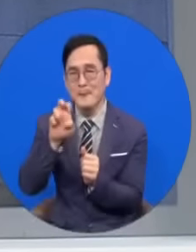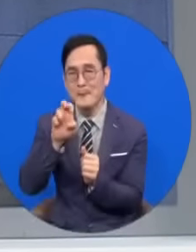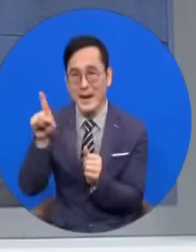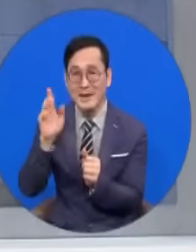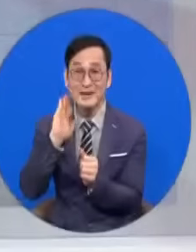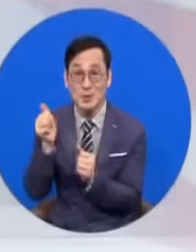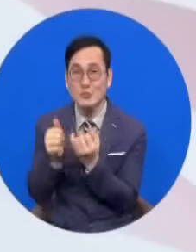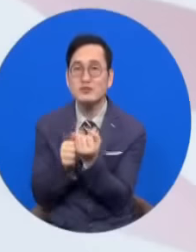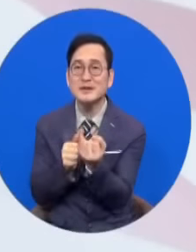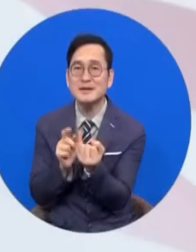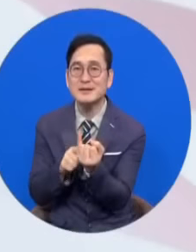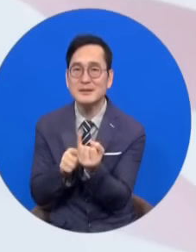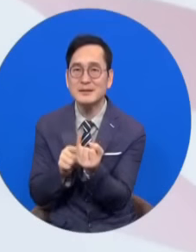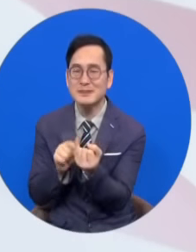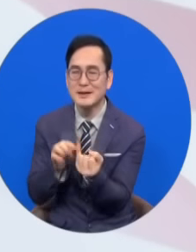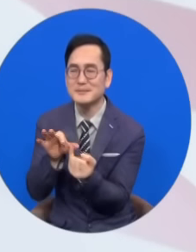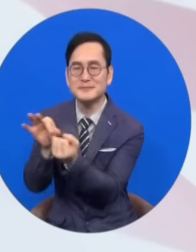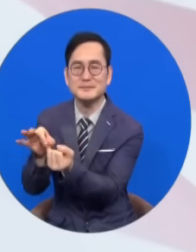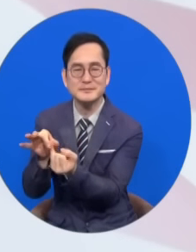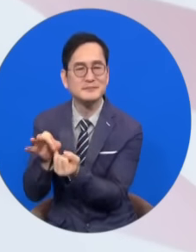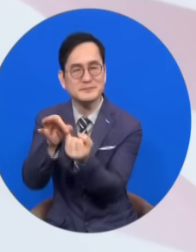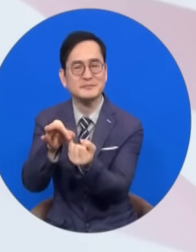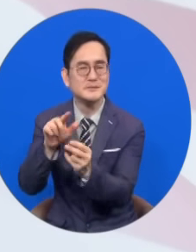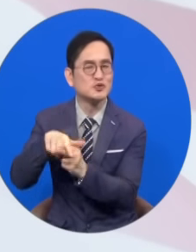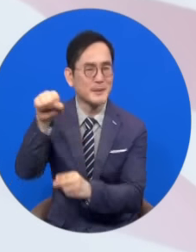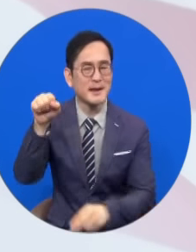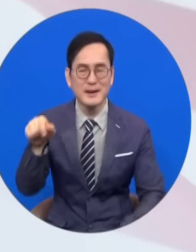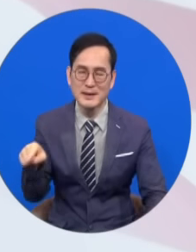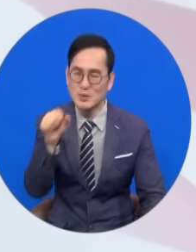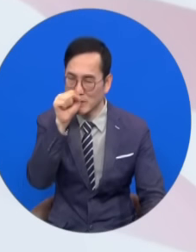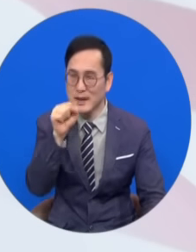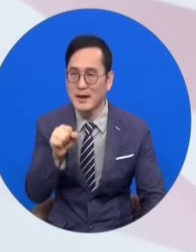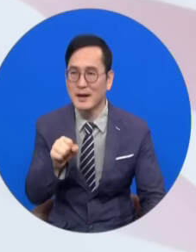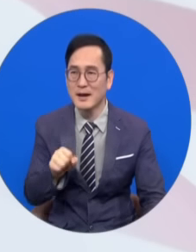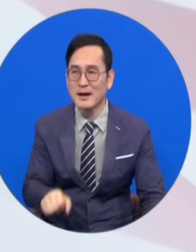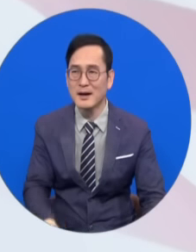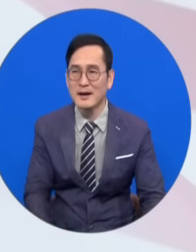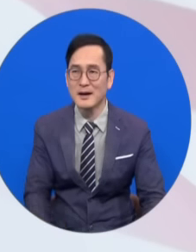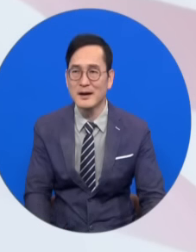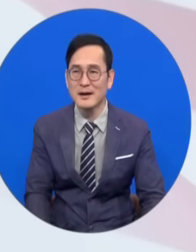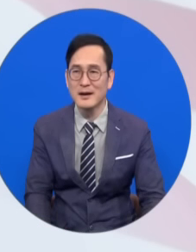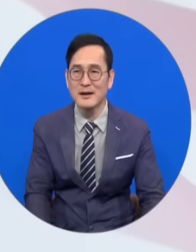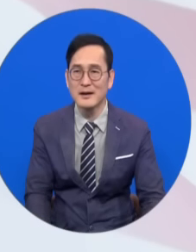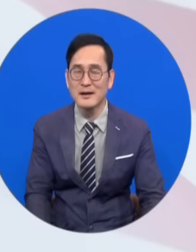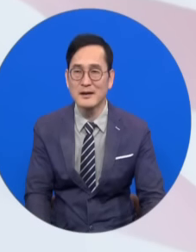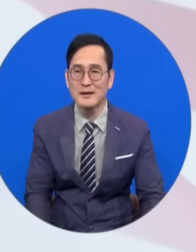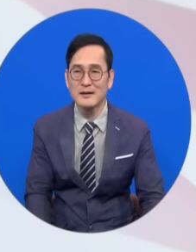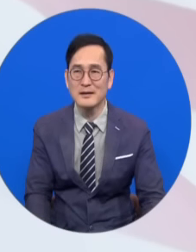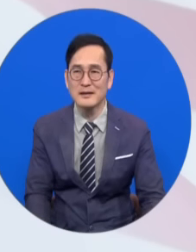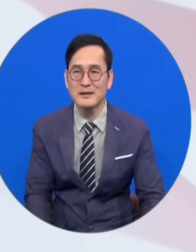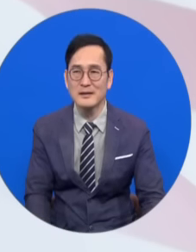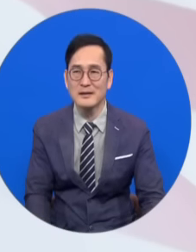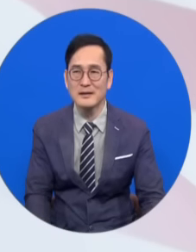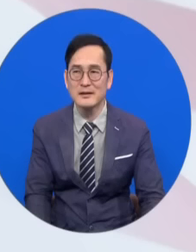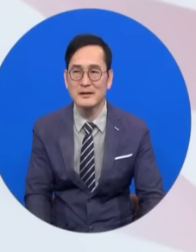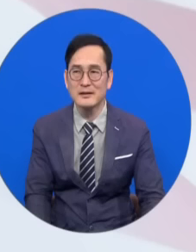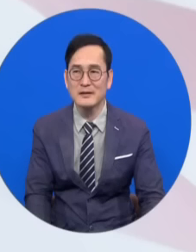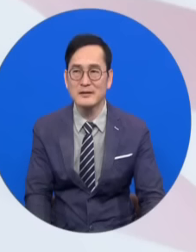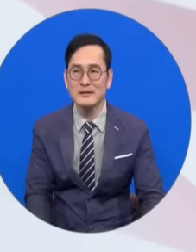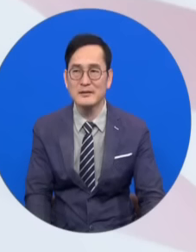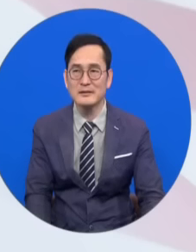보시죠 미국 대선에서 바이든이 아니라 미쉘 오바마가 나오게 된다면 11% 포인트 차이로